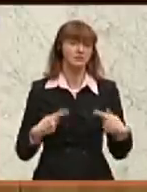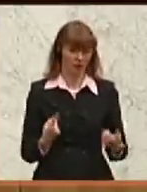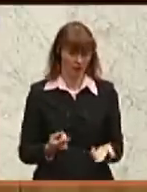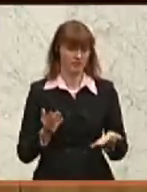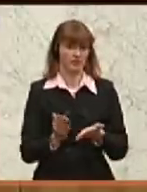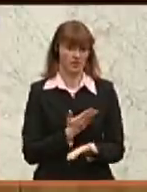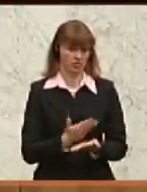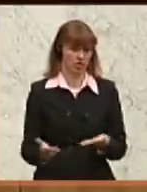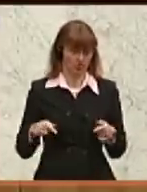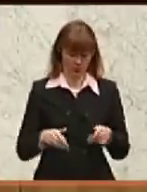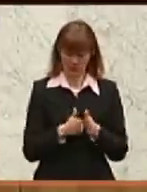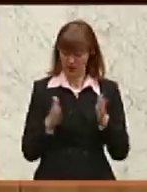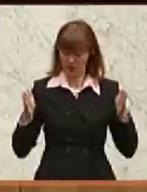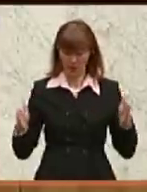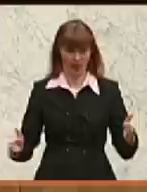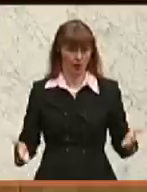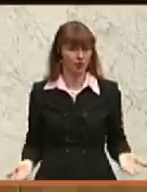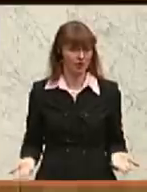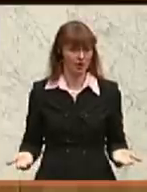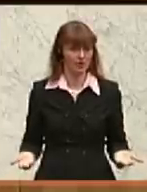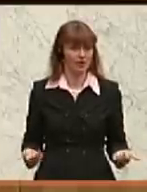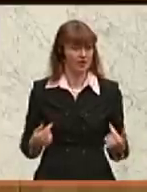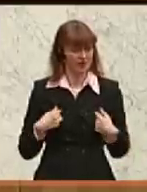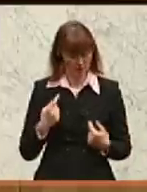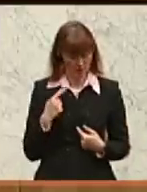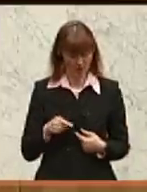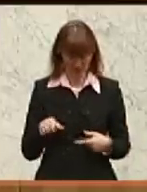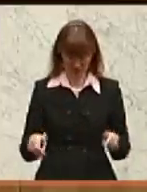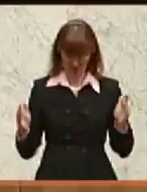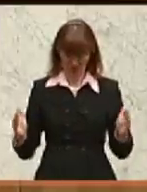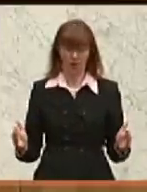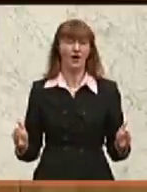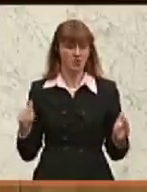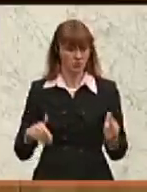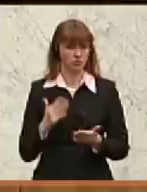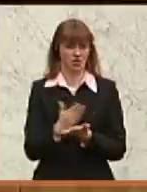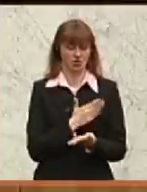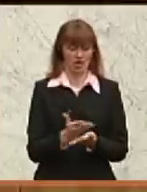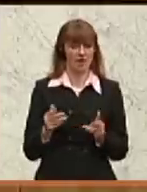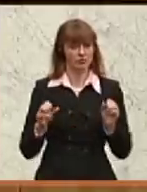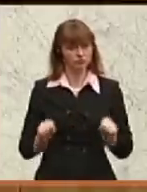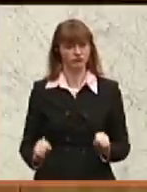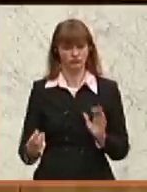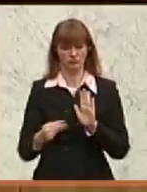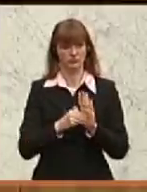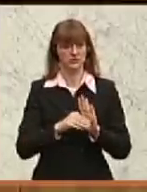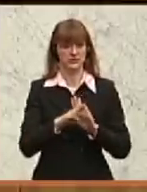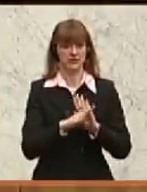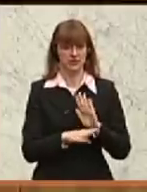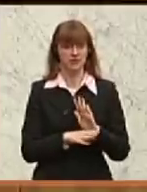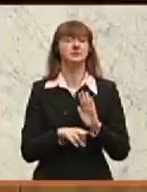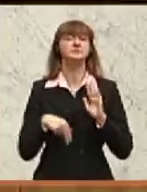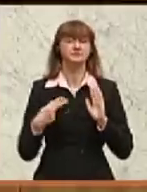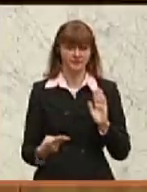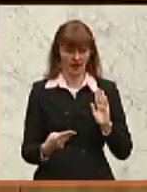dieser Periode. Ich bin dafür, dass wir noch in dieser Periode eine Entscheidung treffen, das in ein Gesetz geht. Dann muss es eine